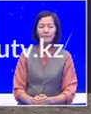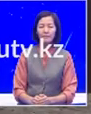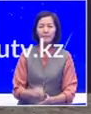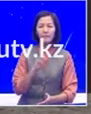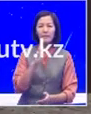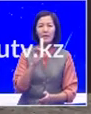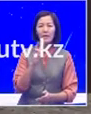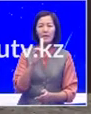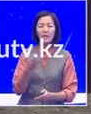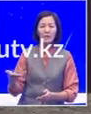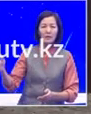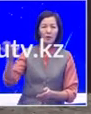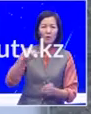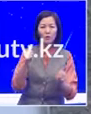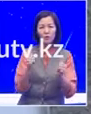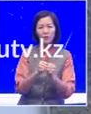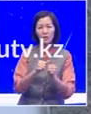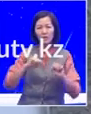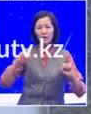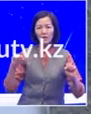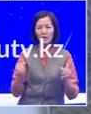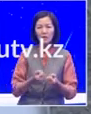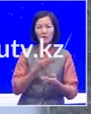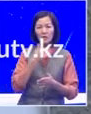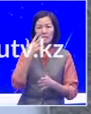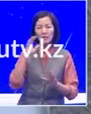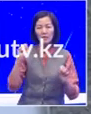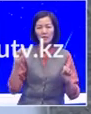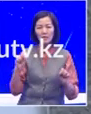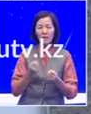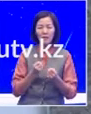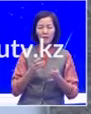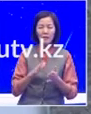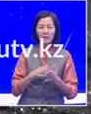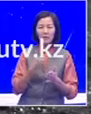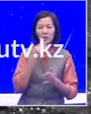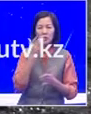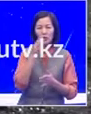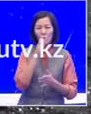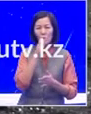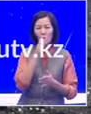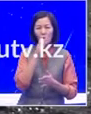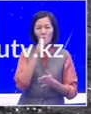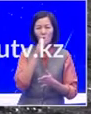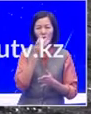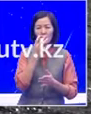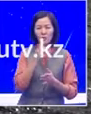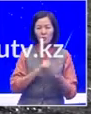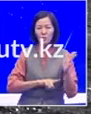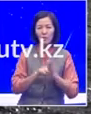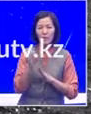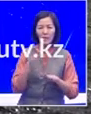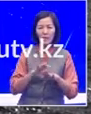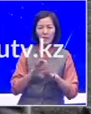Кеген тау бөктерінде орналасқан аудан. Қысы суық, жазы салқын. Аймақта жылту маусымы әдеттегіден ерте басталды. Жауаптылар